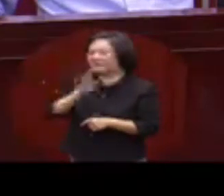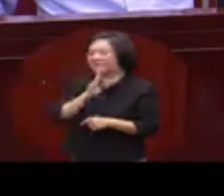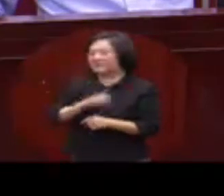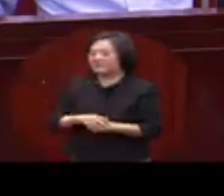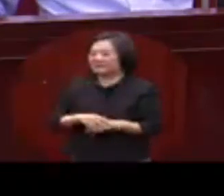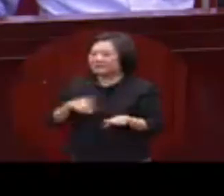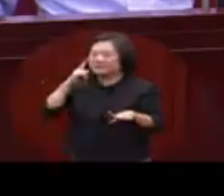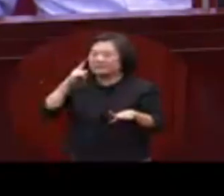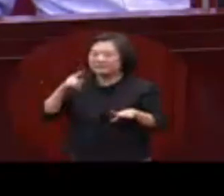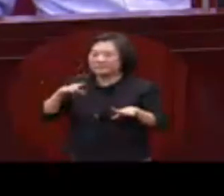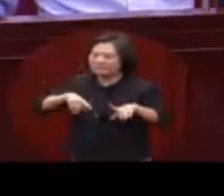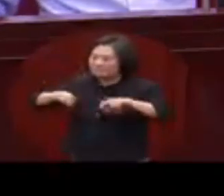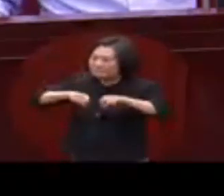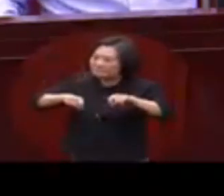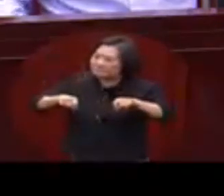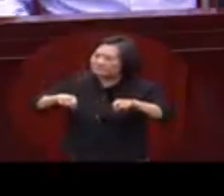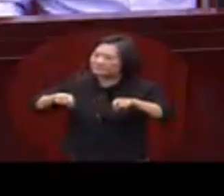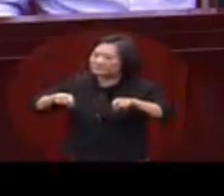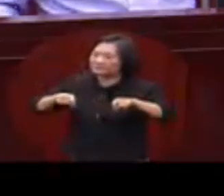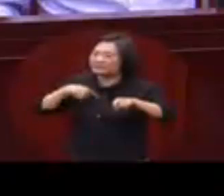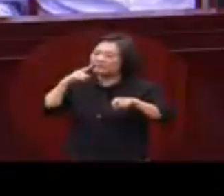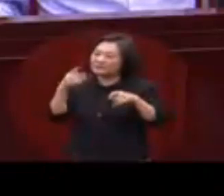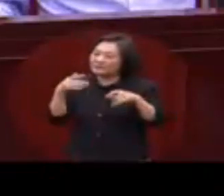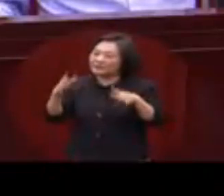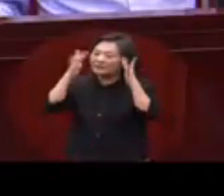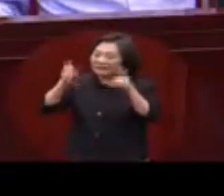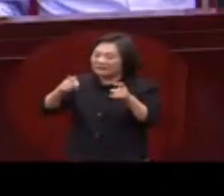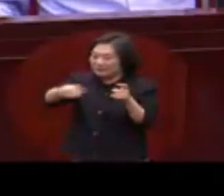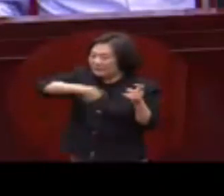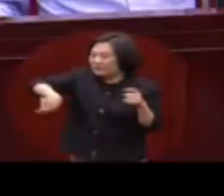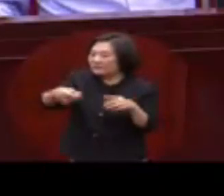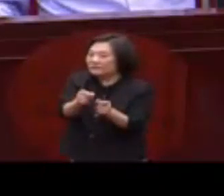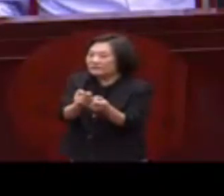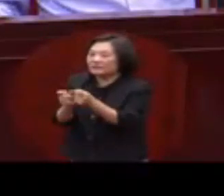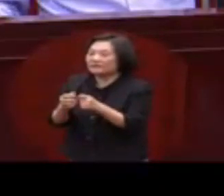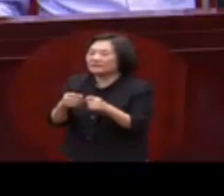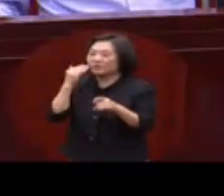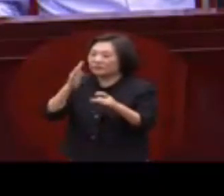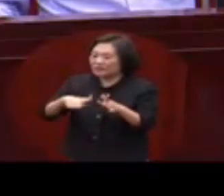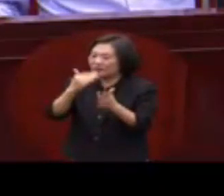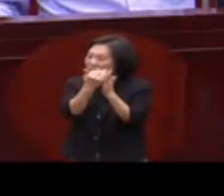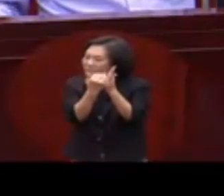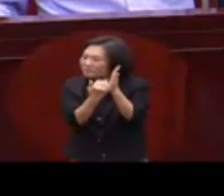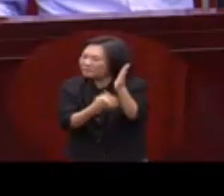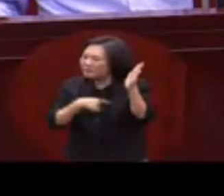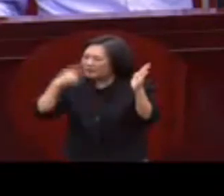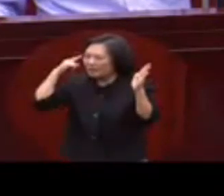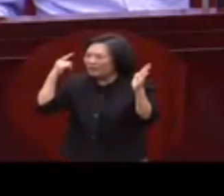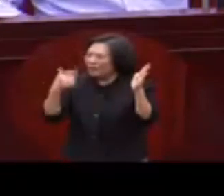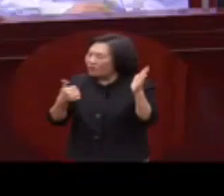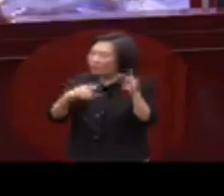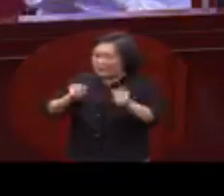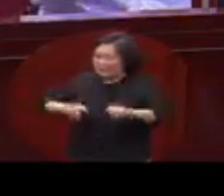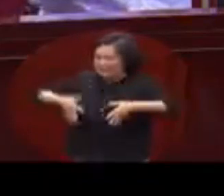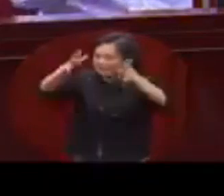策略哈去推动。那至于在过程当中哦，我们也会随着在过程当中看看有没有哪些继续要修正。不过这是第一